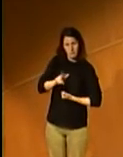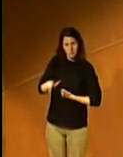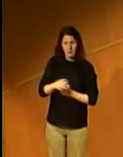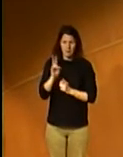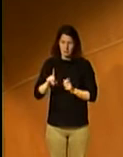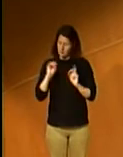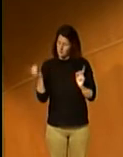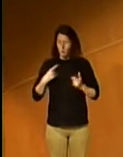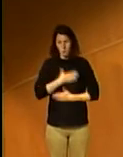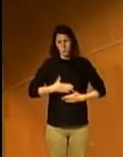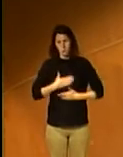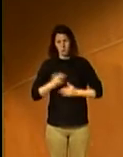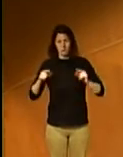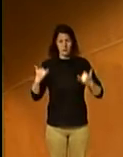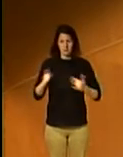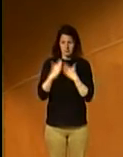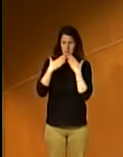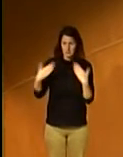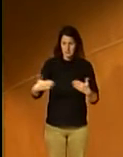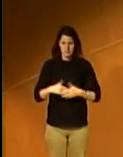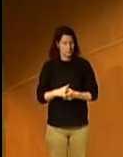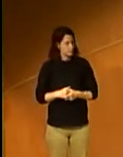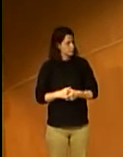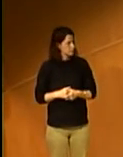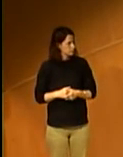vous. Je vous remercie.